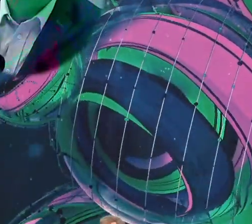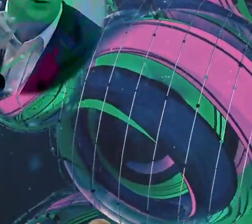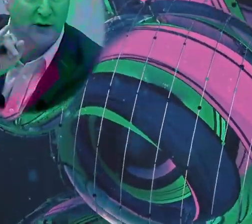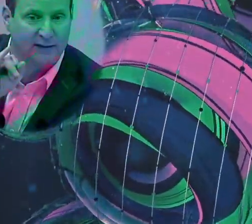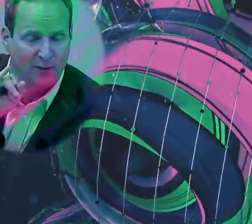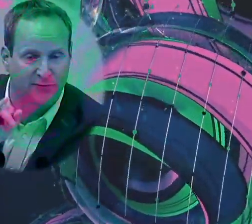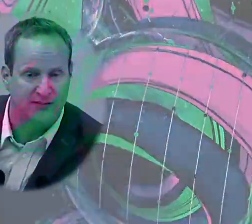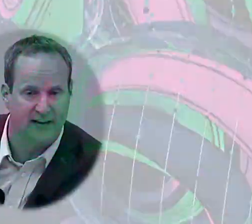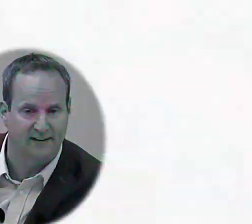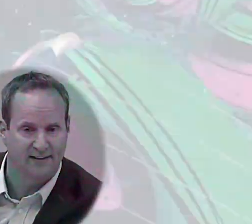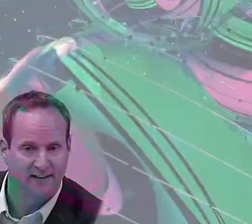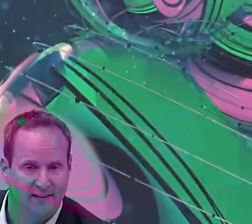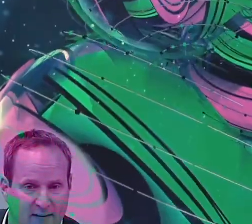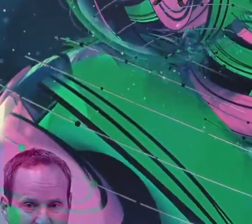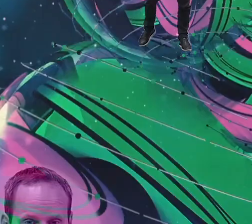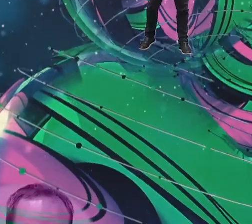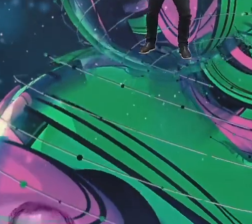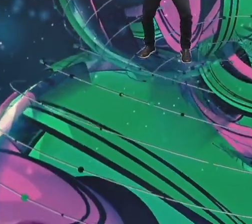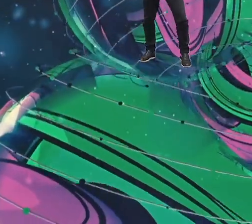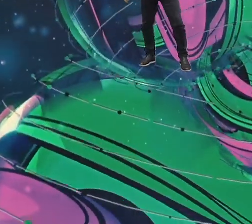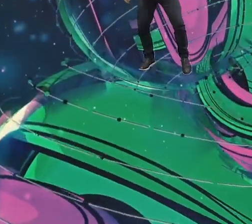Es ist so ein Tropfen Zeit.